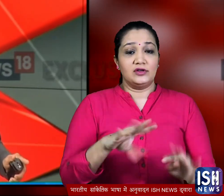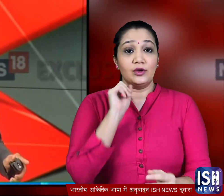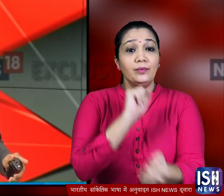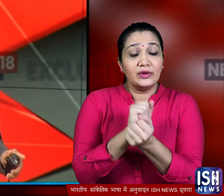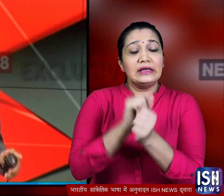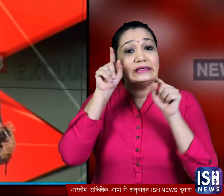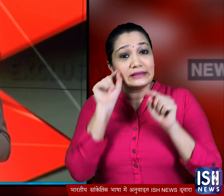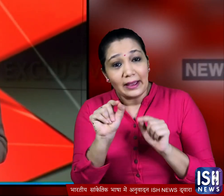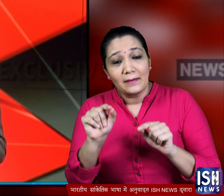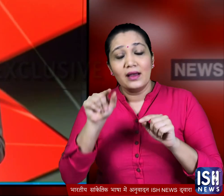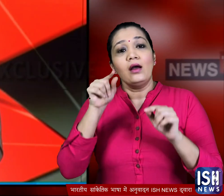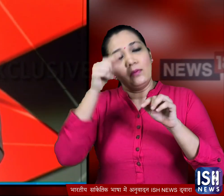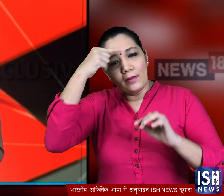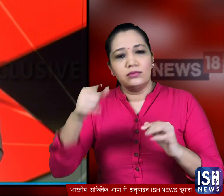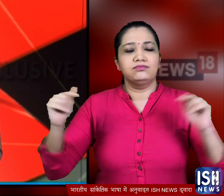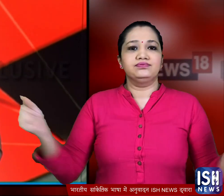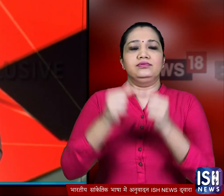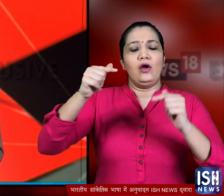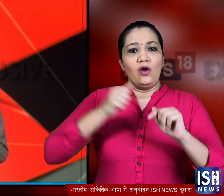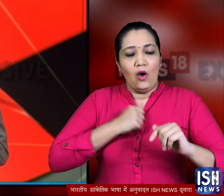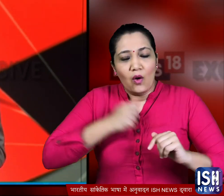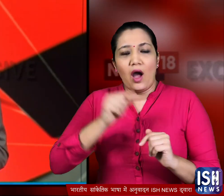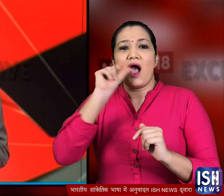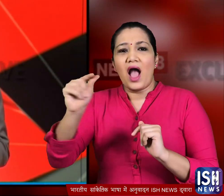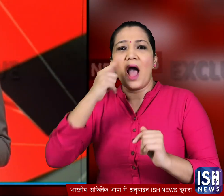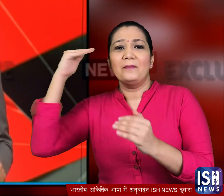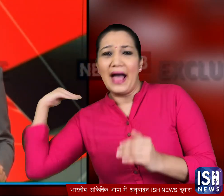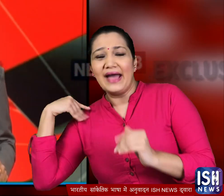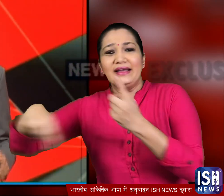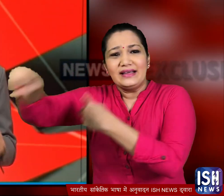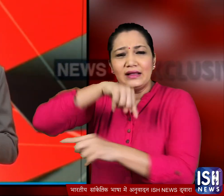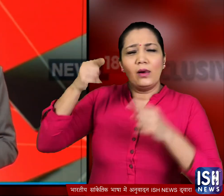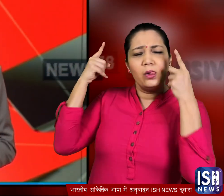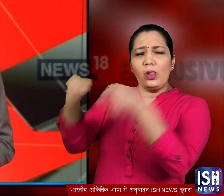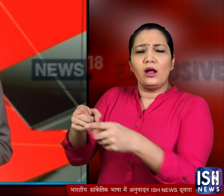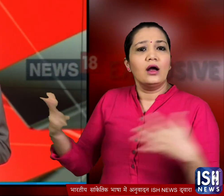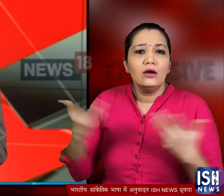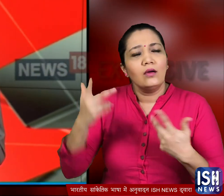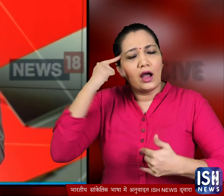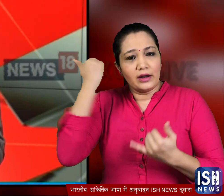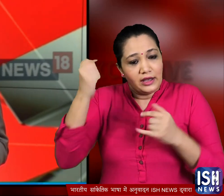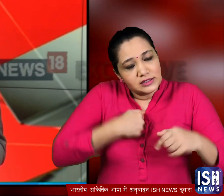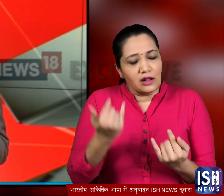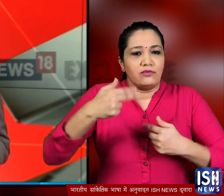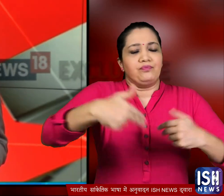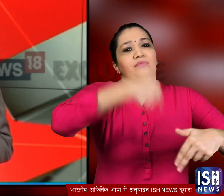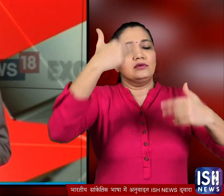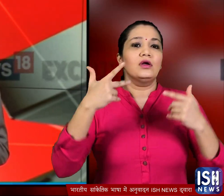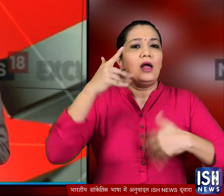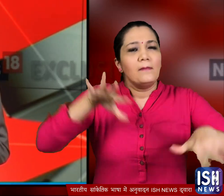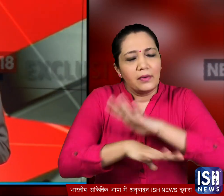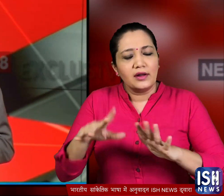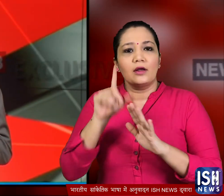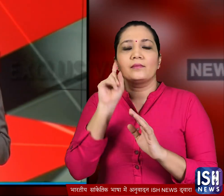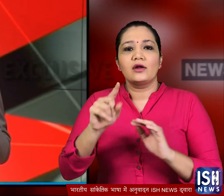पुलिस का दावा है कि उसी रंजिश में मुनव्वर राना के बेटे ने अपने चाचा और चचेरे भाइयों को फंसाने के लिए खुद पर हमले की साजिश